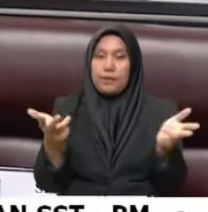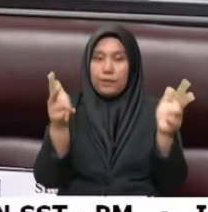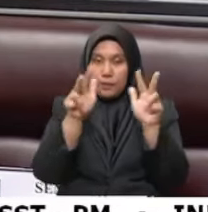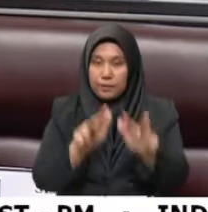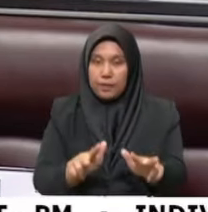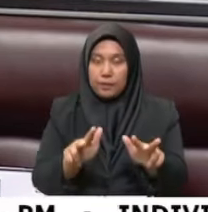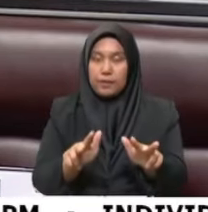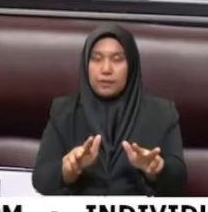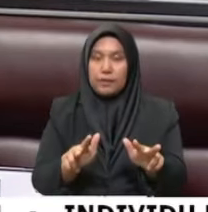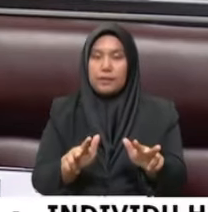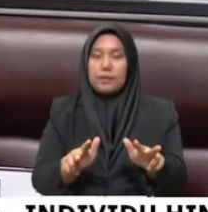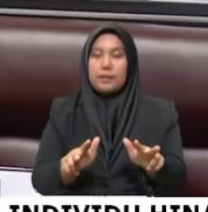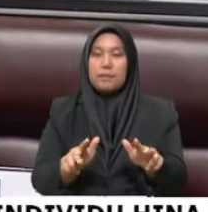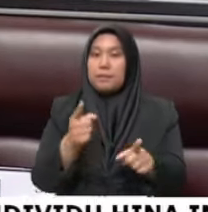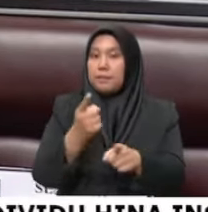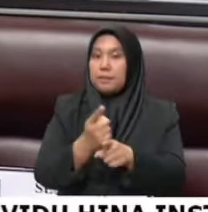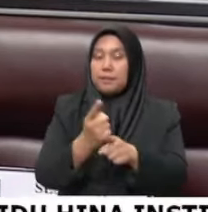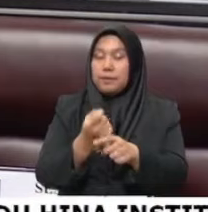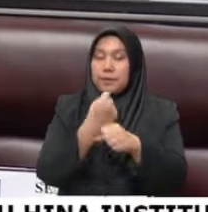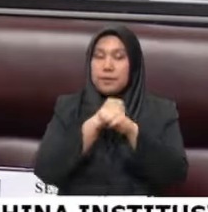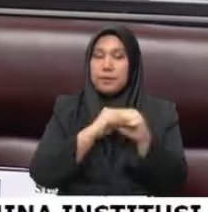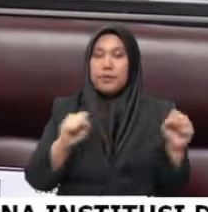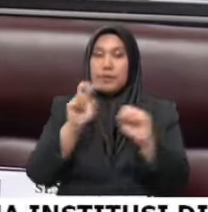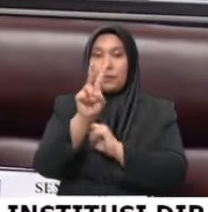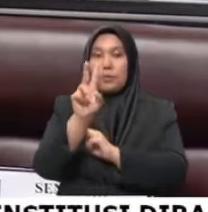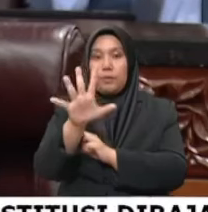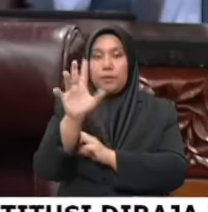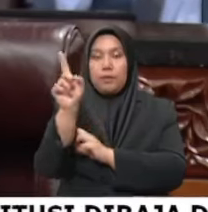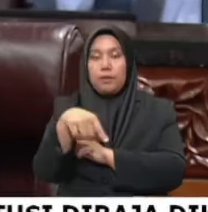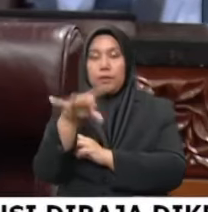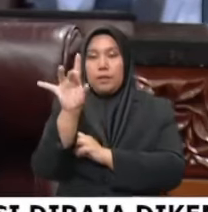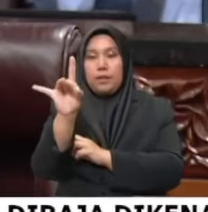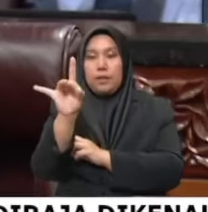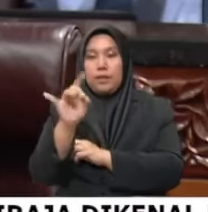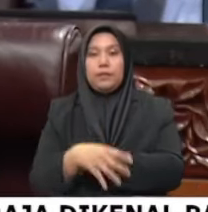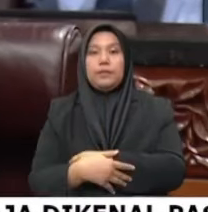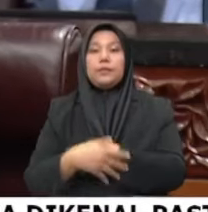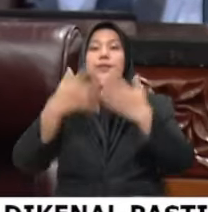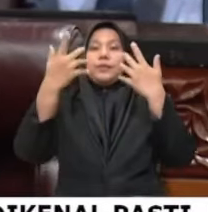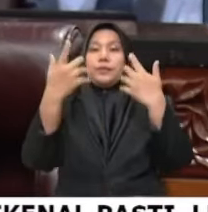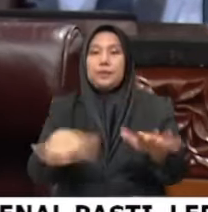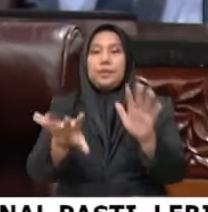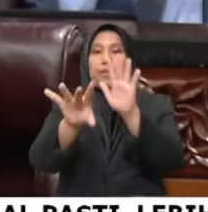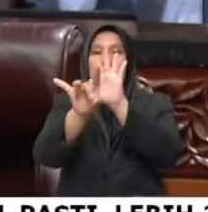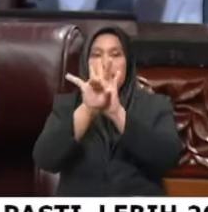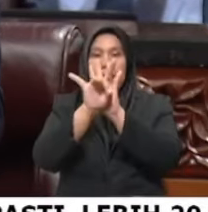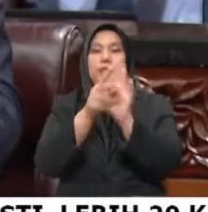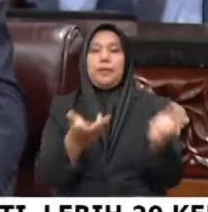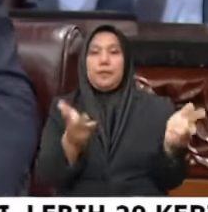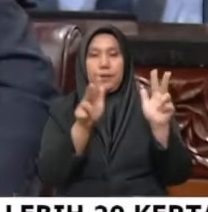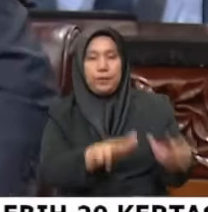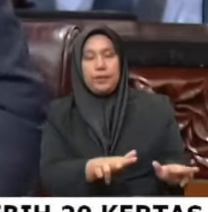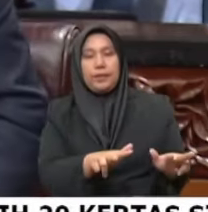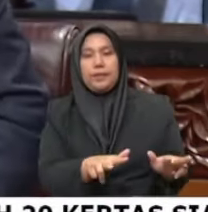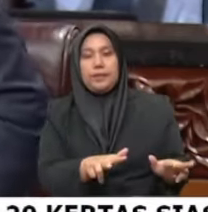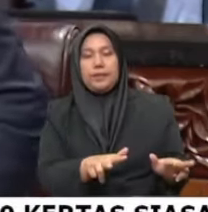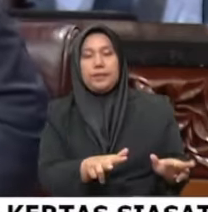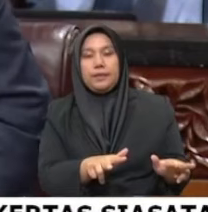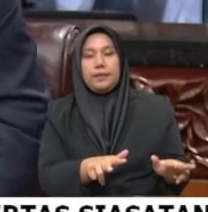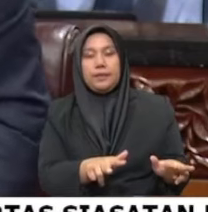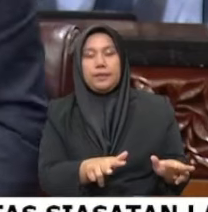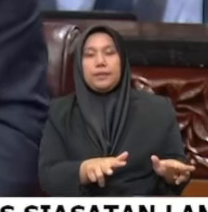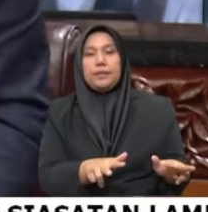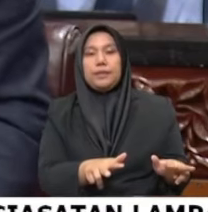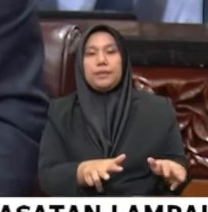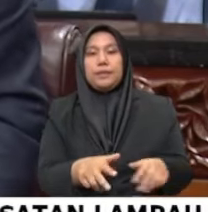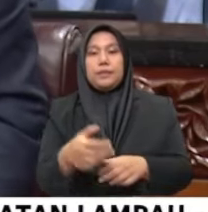siap 2025 itu Ogos. Pak Menteri. Sudah dilantik kontraktornya Tan Sri, ya. Pegawai di